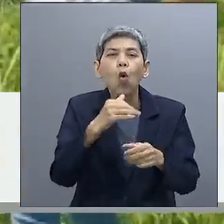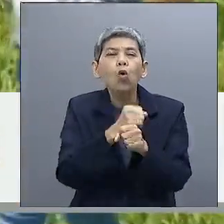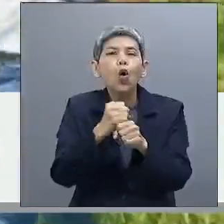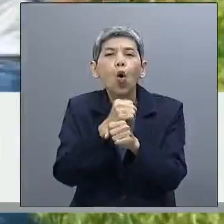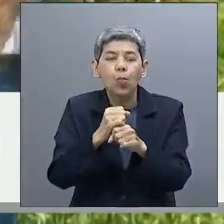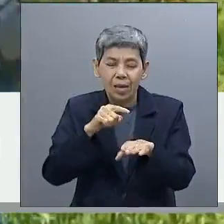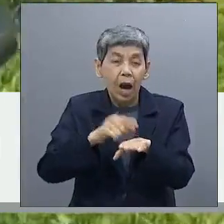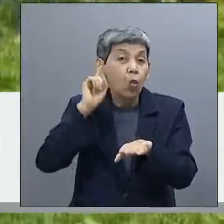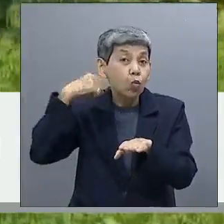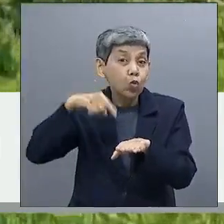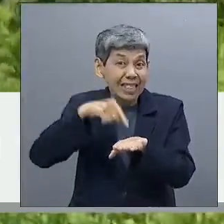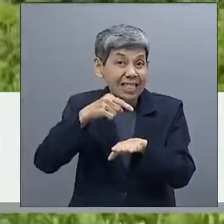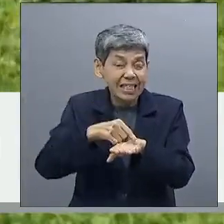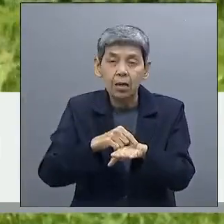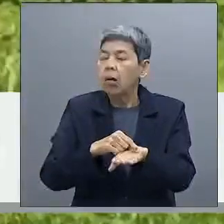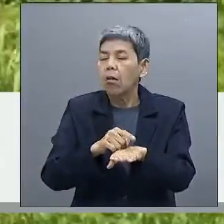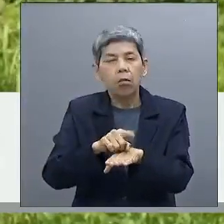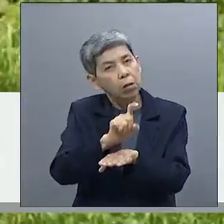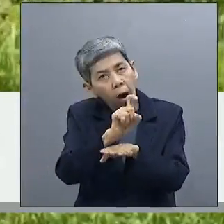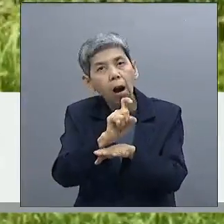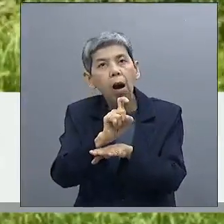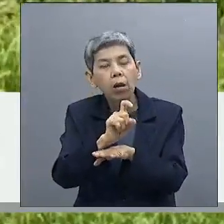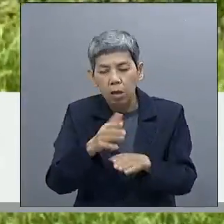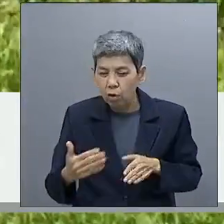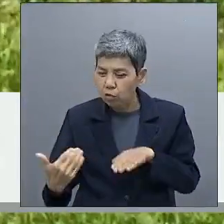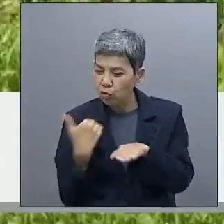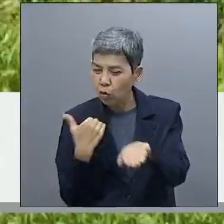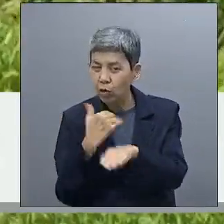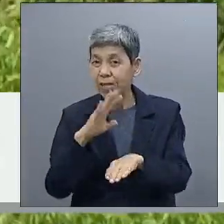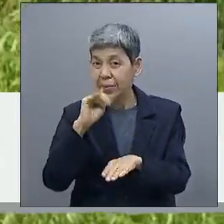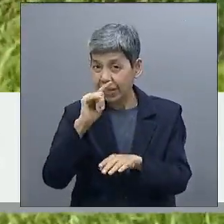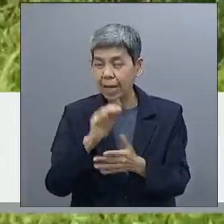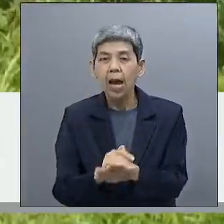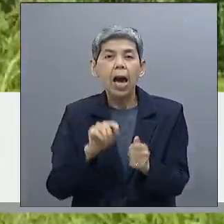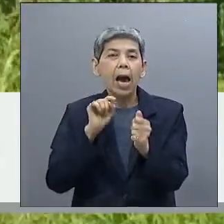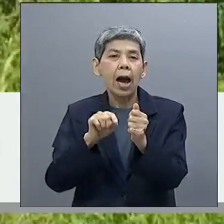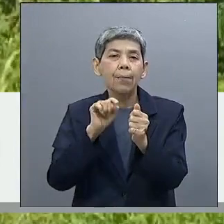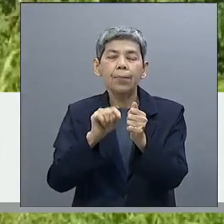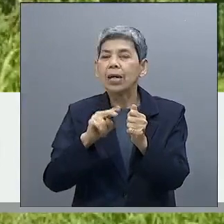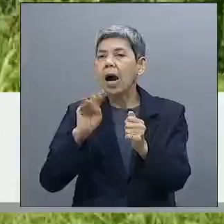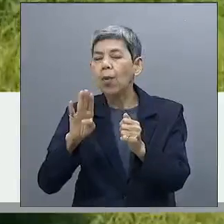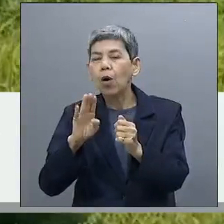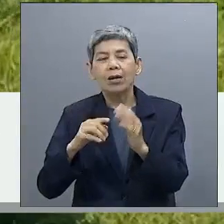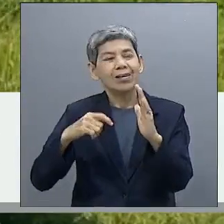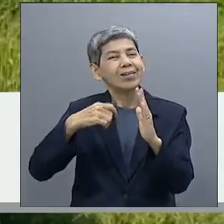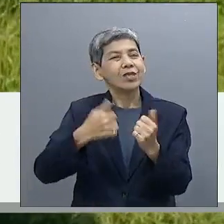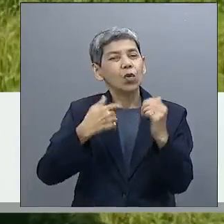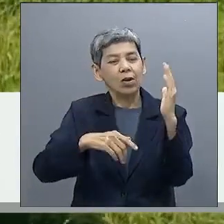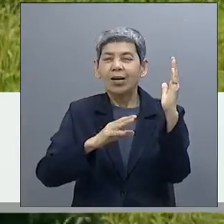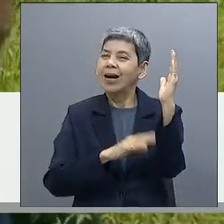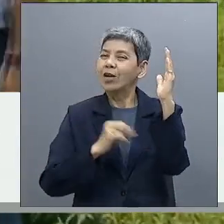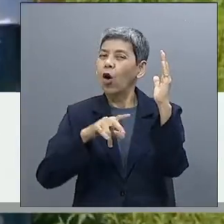ขับรถ trailerลากพ่วง 22ล้อเสียชีวิตบนถนนสาย 41อำเภอนาบอนจังหวัดนครศรีธรรมราชเมื่อ 4วันที่ผ่านมา